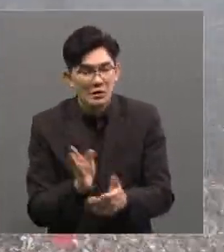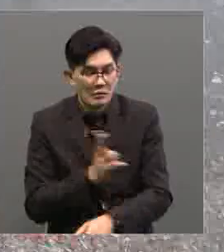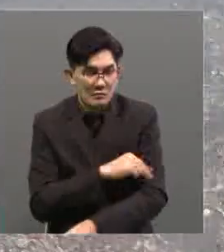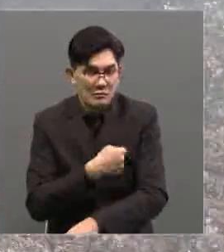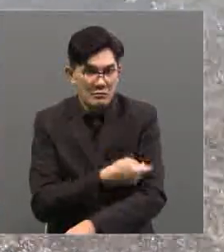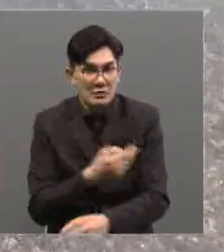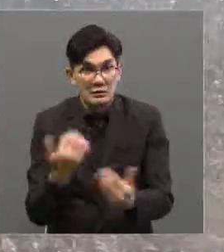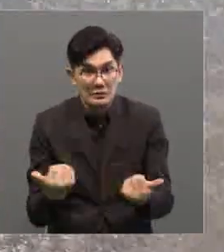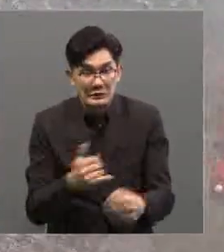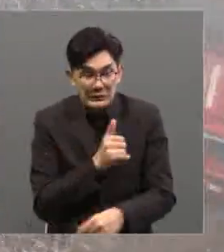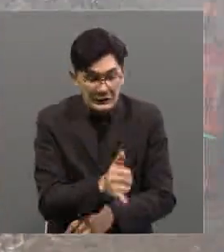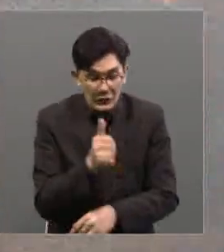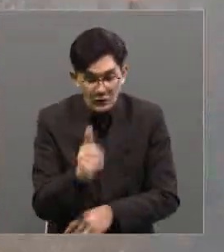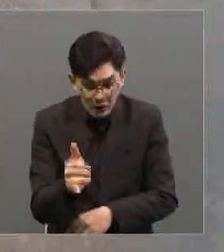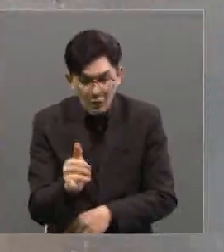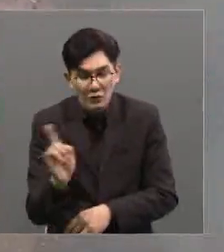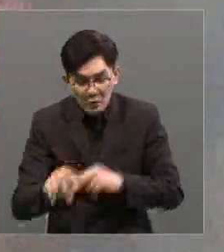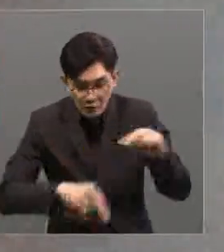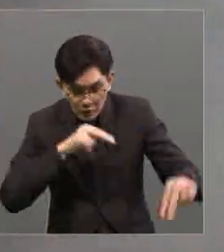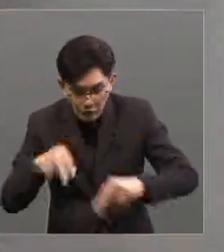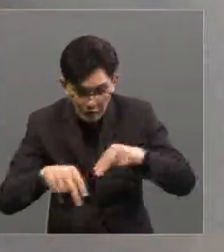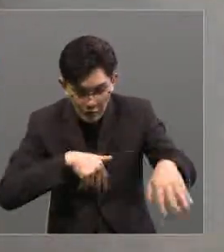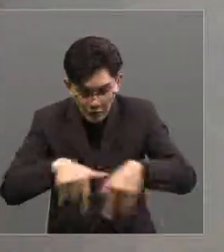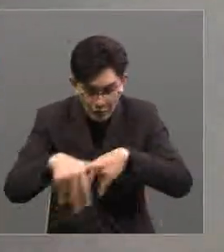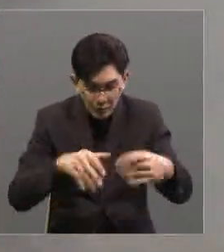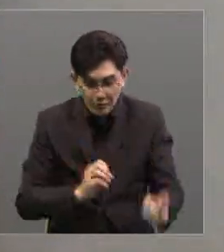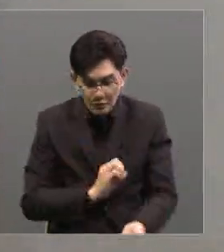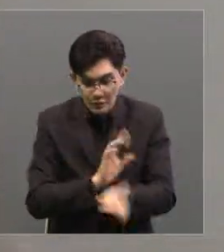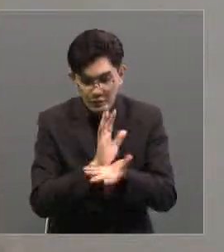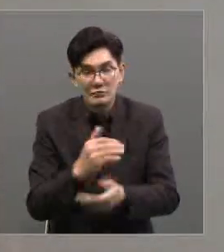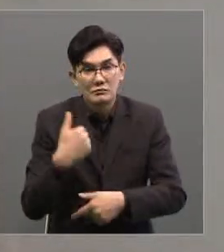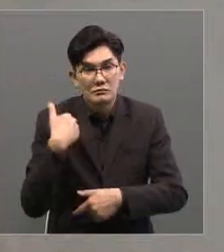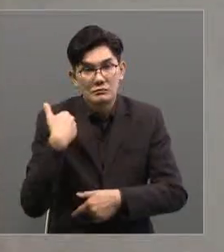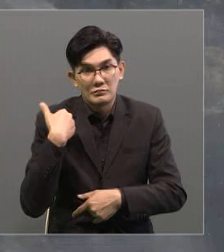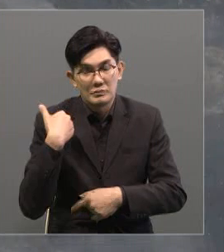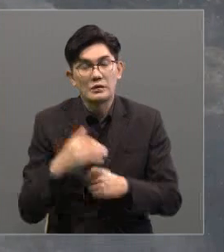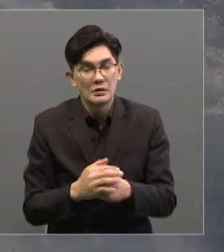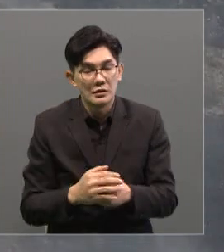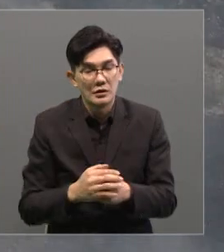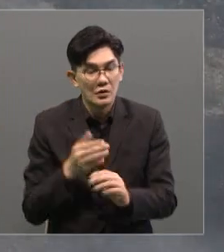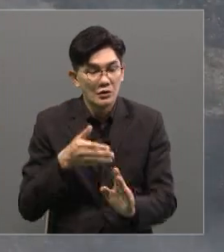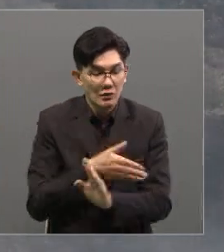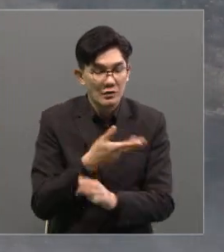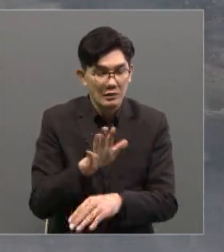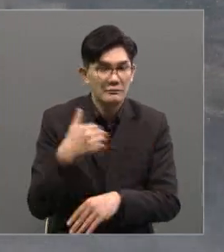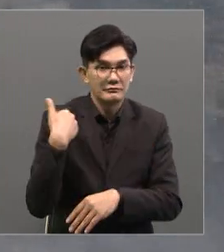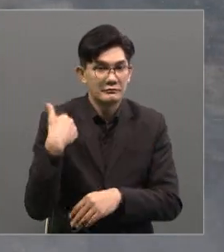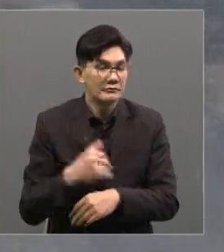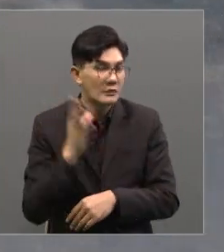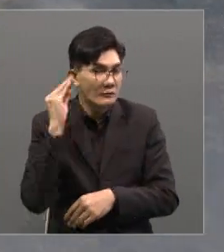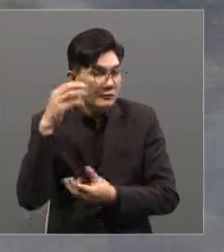ณสุขเนี่ยนะคะก็ลงพื้นที่ไปดูแลชุมชนที่ได้รับผลกระทบจากควันไฟในวันแรกๆแล้วค่ะเอา